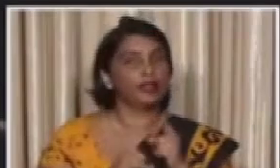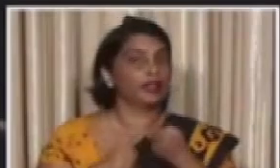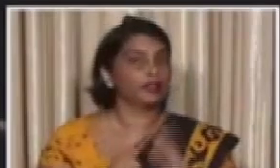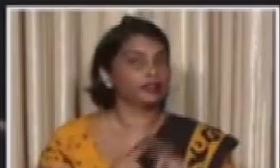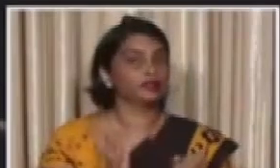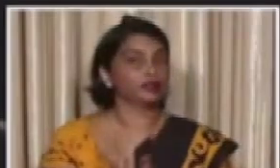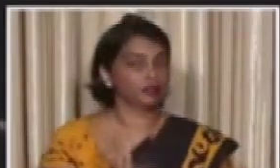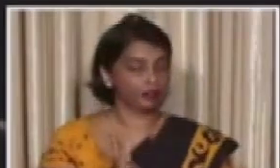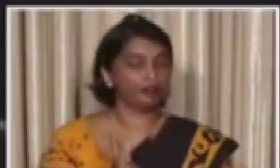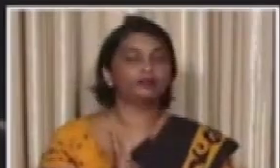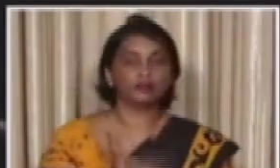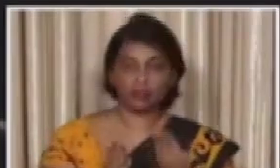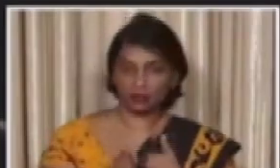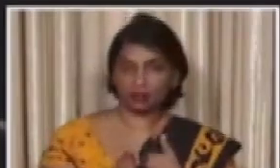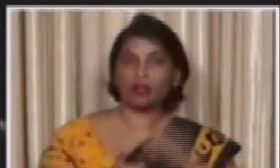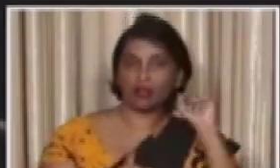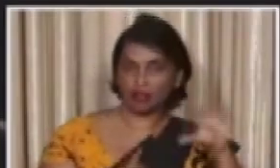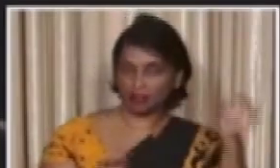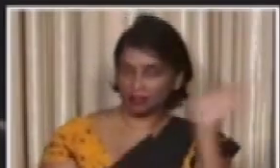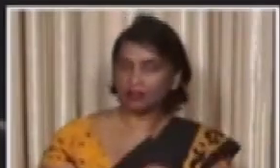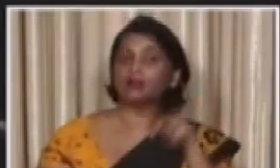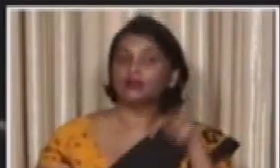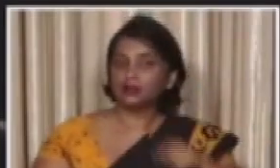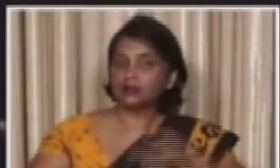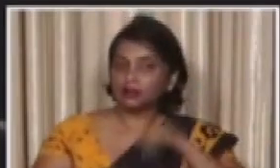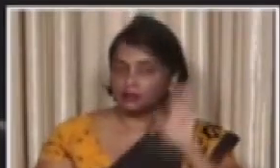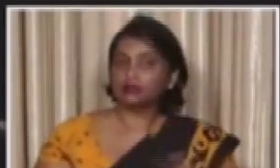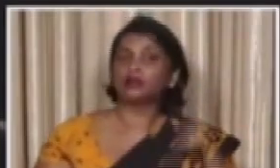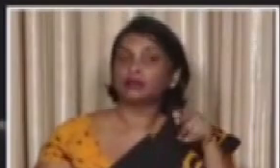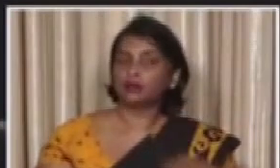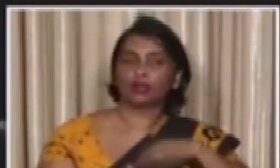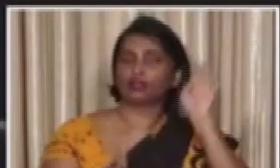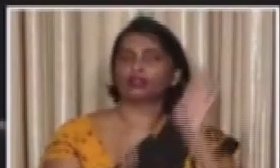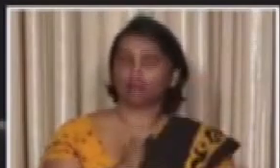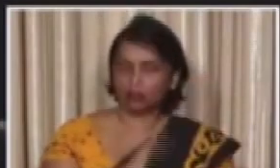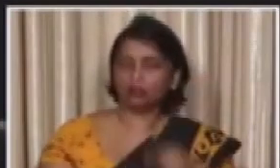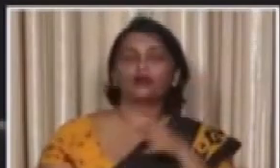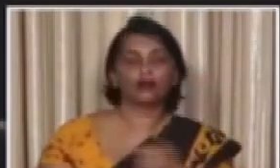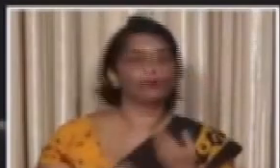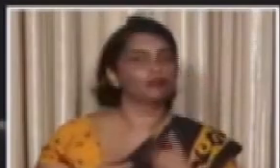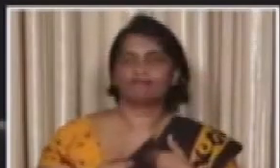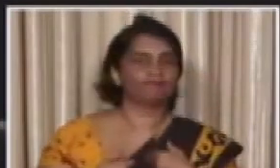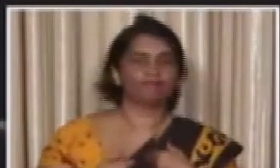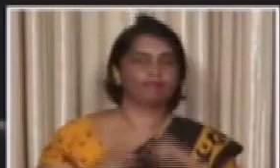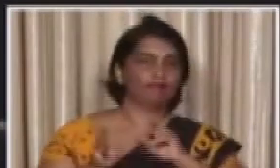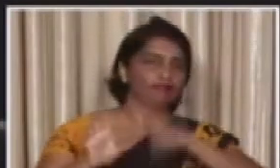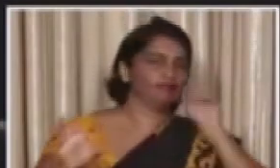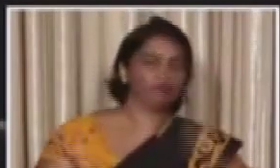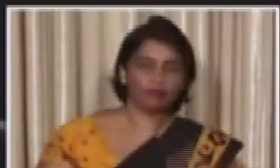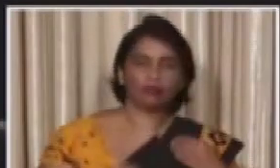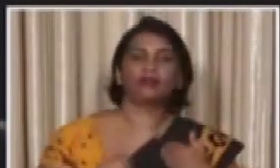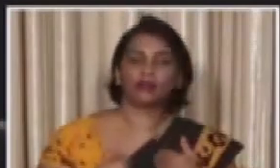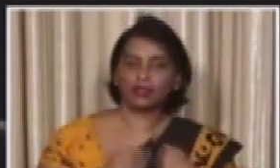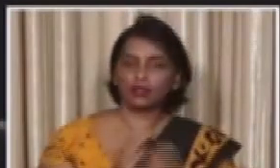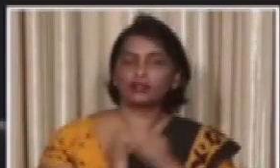කණි මණ්ඩලයේදී මාවද නම් කෙරුණා. ඒ අවස්ථාවේදීම ඒ ප්‍රතික්ෂේප කරමින් මා ඉන්න ඉල්ලා අසූ බව